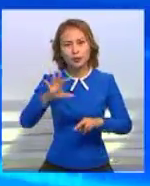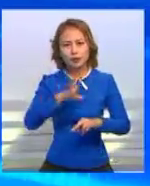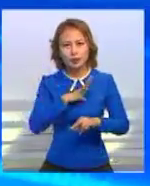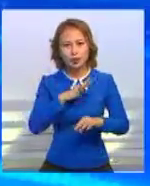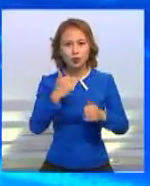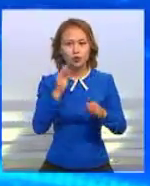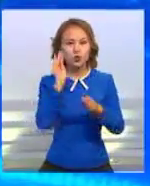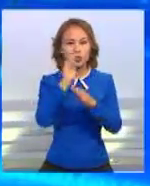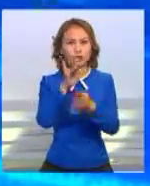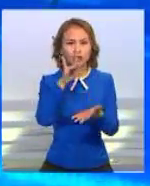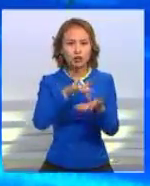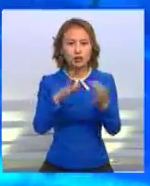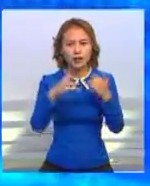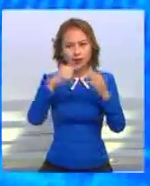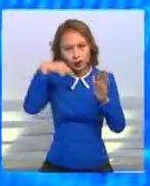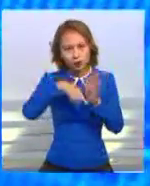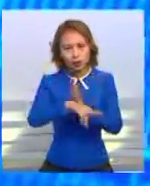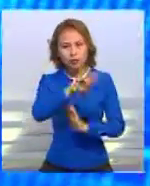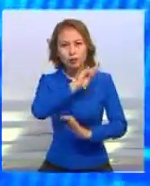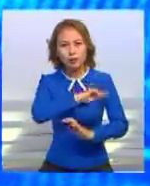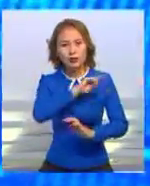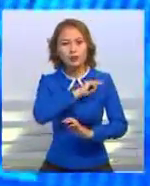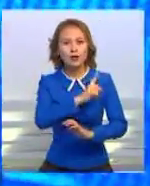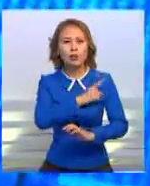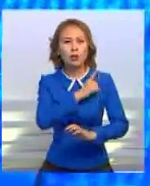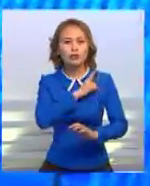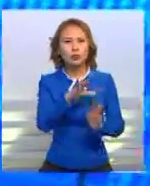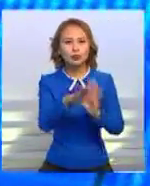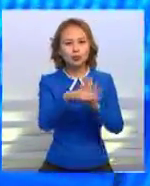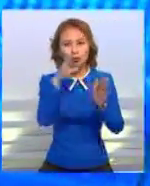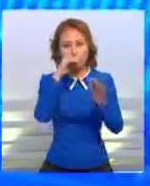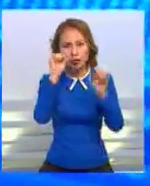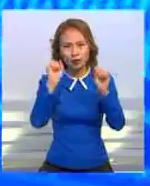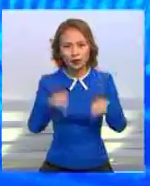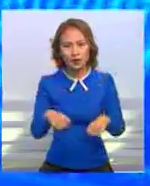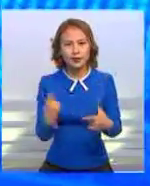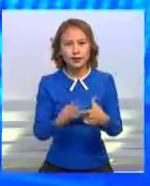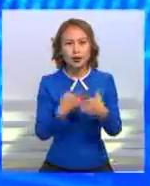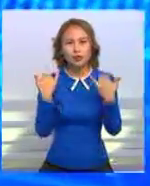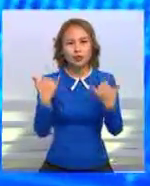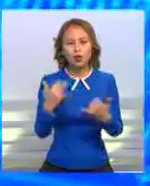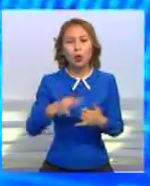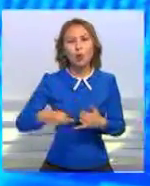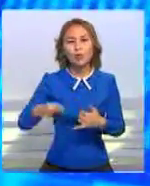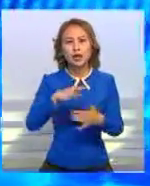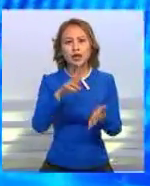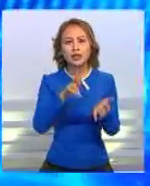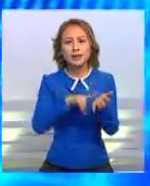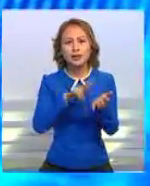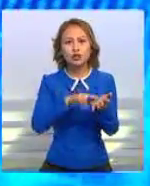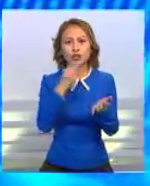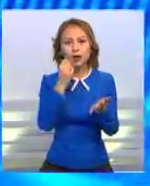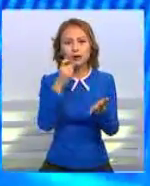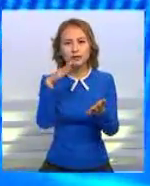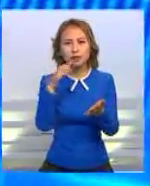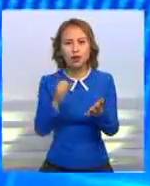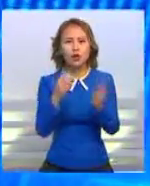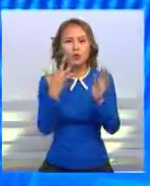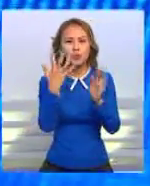болады. Сондай-ақ, орталықта жер асты жұмысшысы мамандығын алуға да мүмкіндік бар. Айта кетейік, бүгінде облыстағы